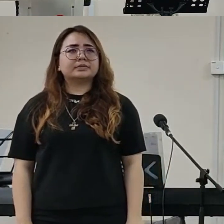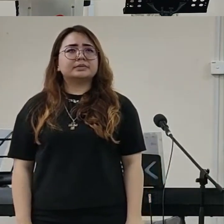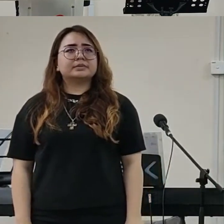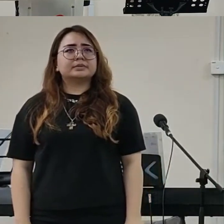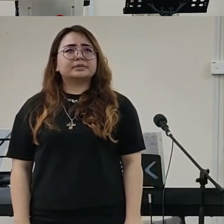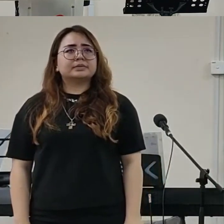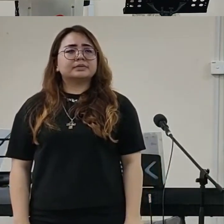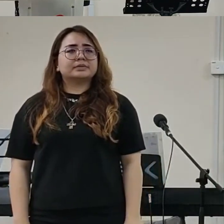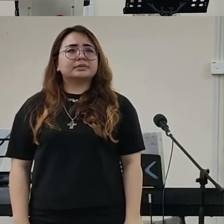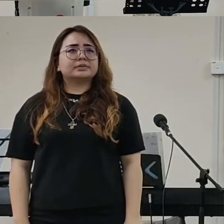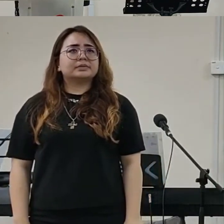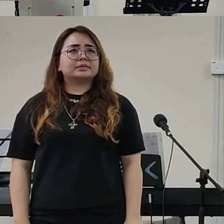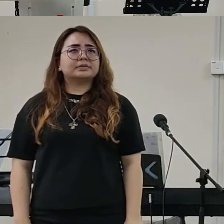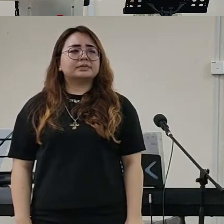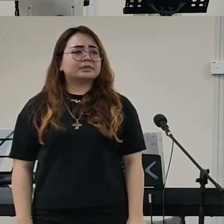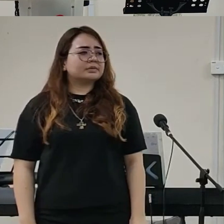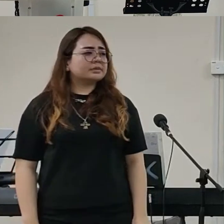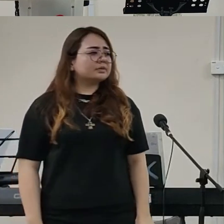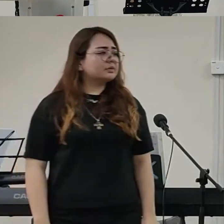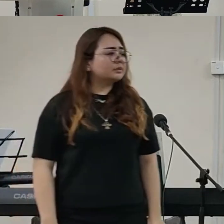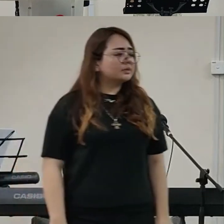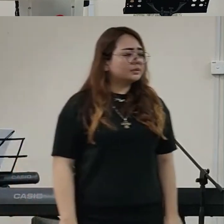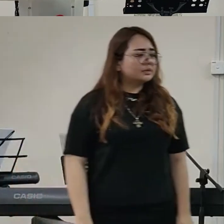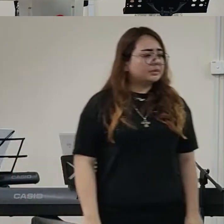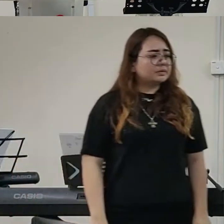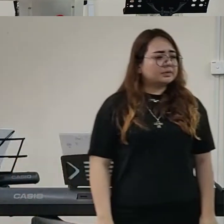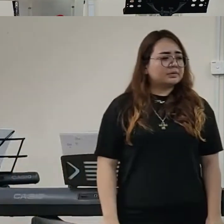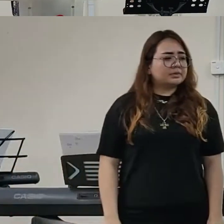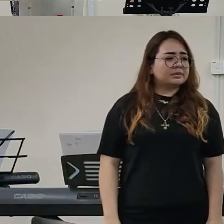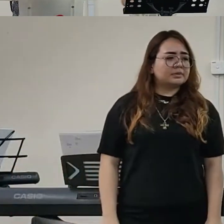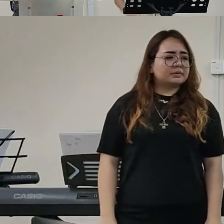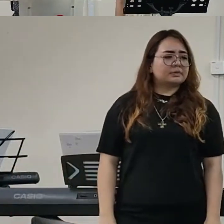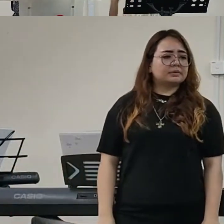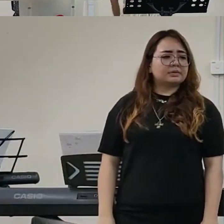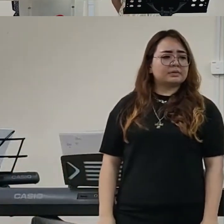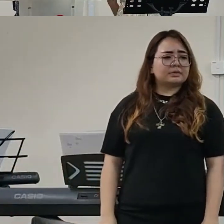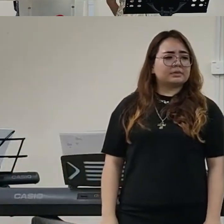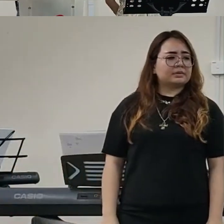要除灭，我也必按着公正牧养他们。